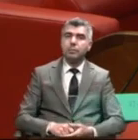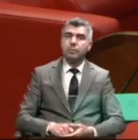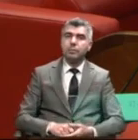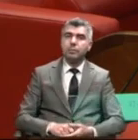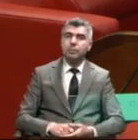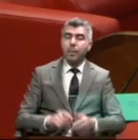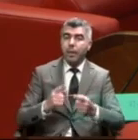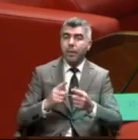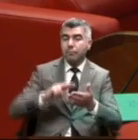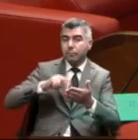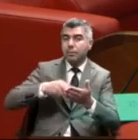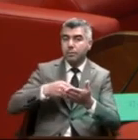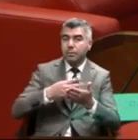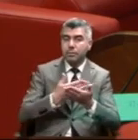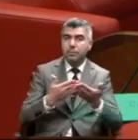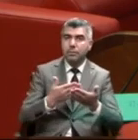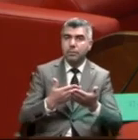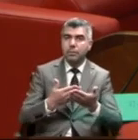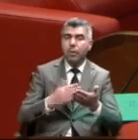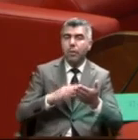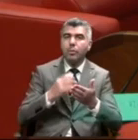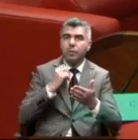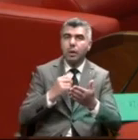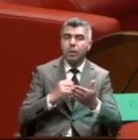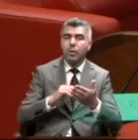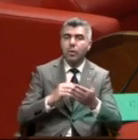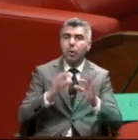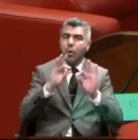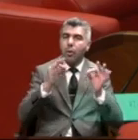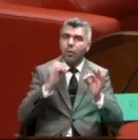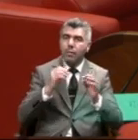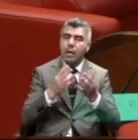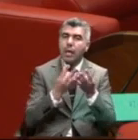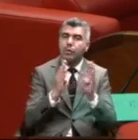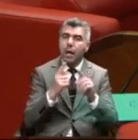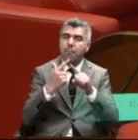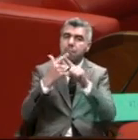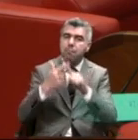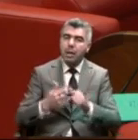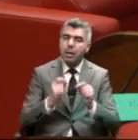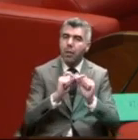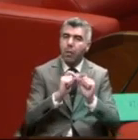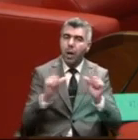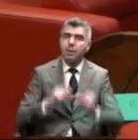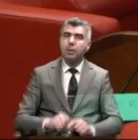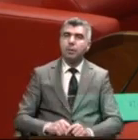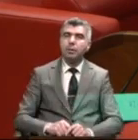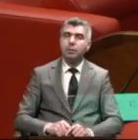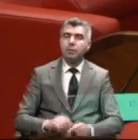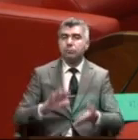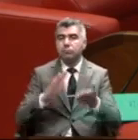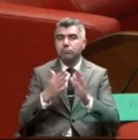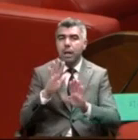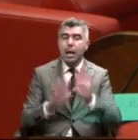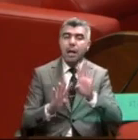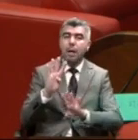اتخذت قرارات الحساب انتهى اعطيته لكم في داخل لجنه الماليه بالوضوح يكلف اكثر من